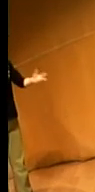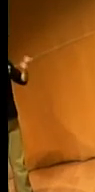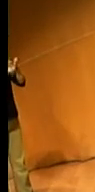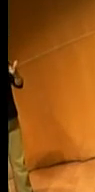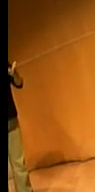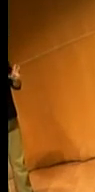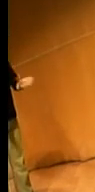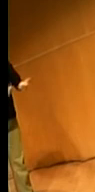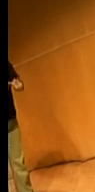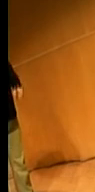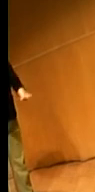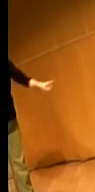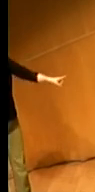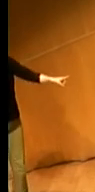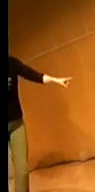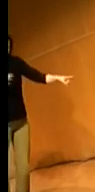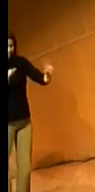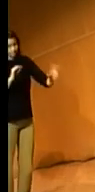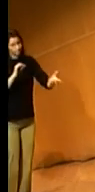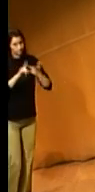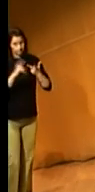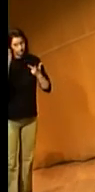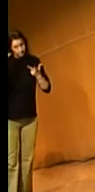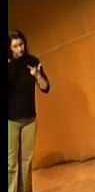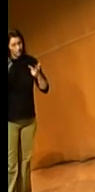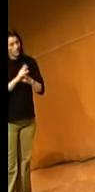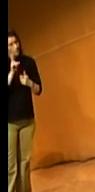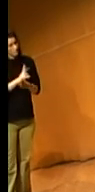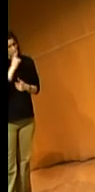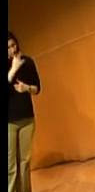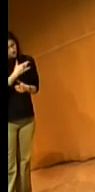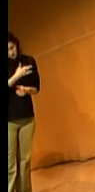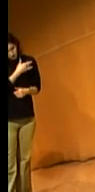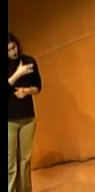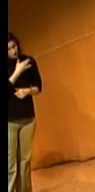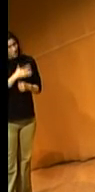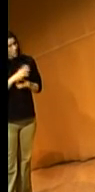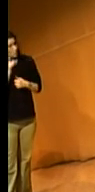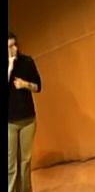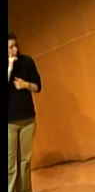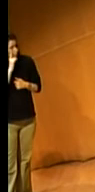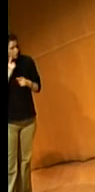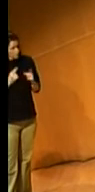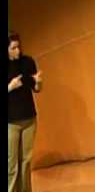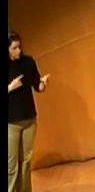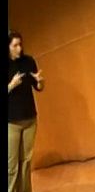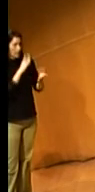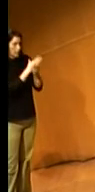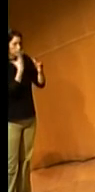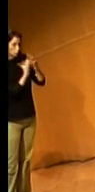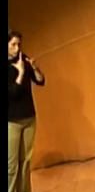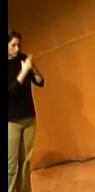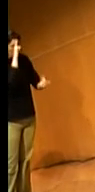Une troisième catégorie. Je trouve que c'est intéressant sur le fait qu'on amène les jeunes vers